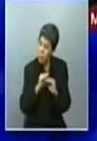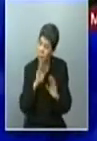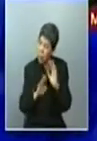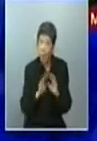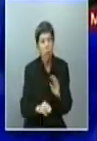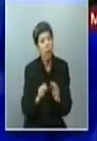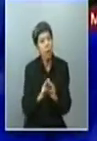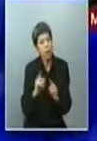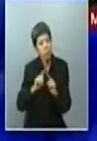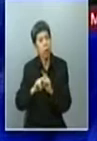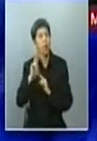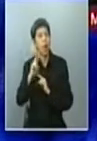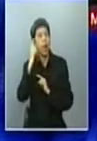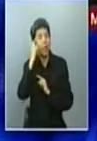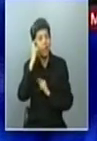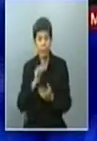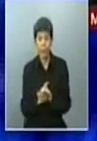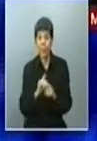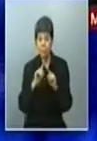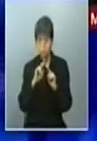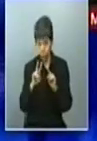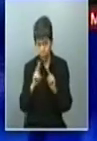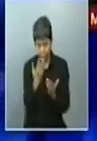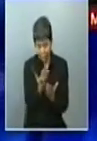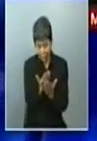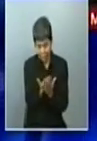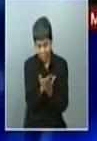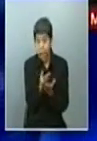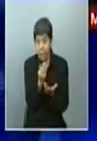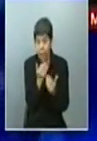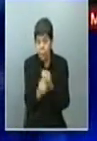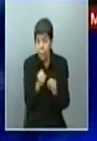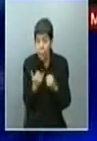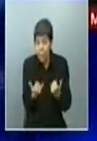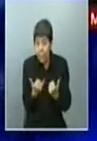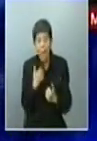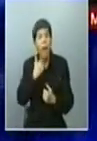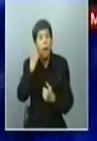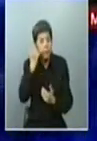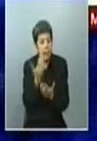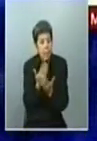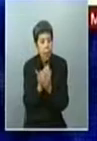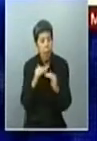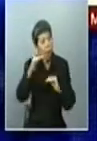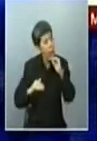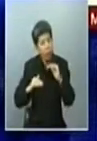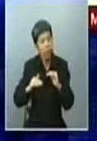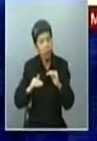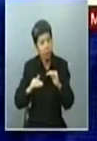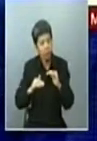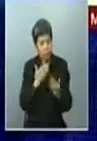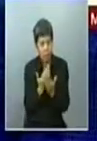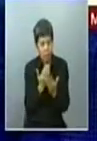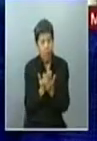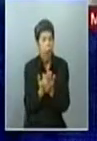2ครั้งเท่านั้นเองนะครับอันที่2ครับเรื่องค่าเงินนะครับในปีนี้เนี่ยคาดว่าค่าเงินจะไม่ผันผวนเหมือนปีที่ผ่านมานะครับแ